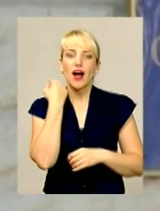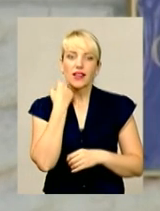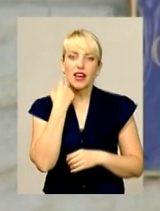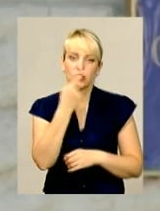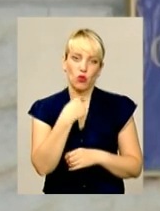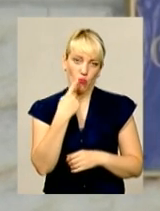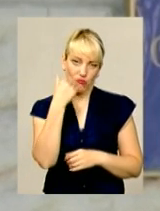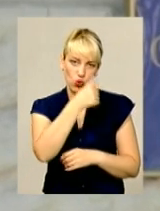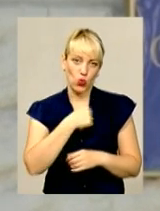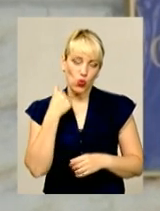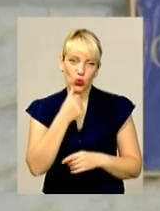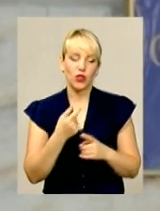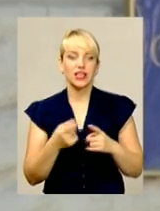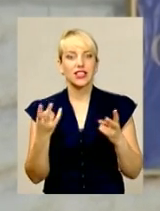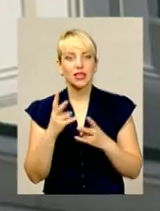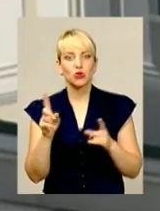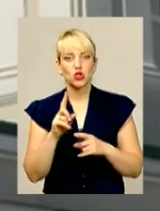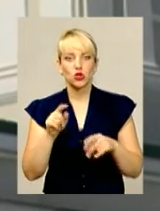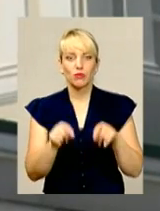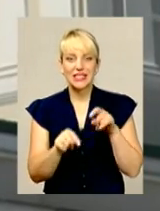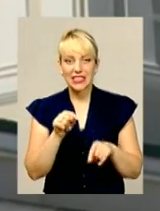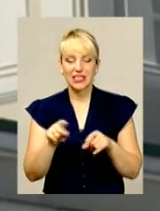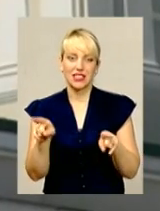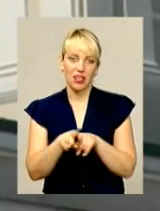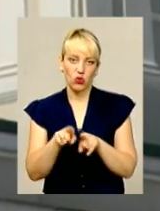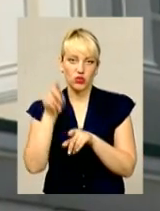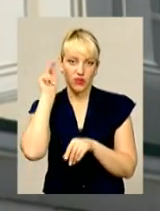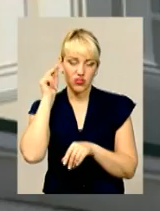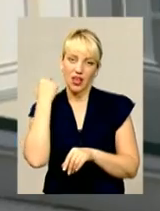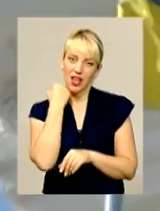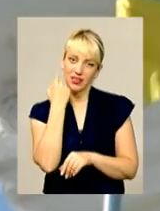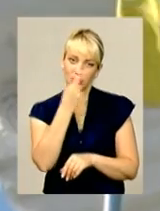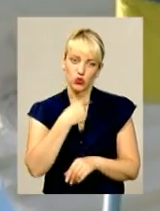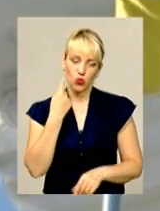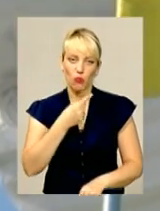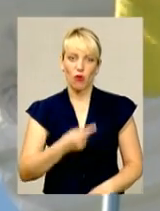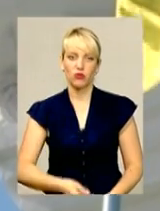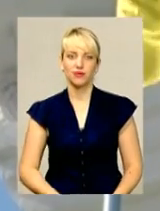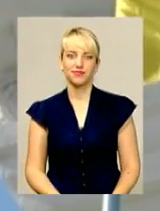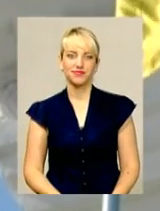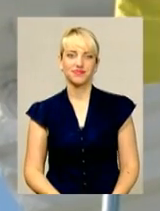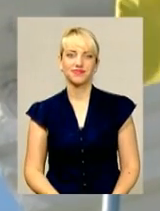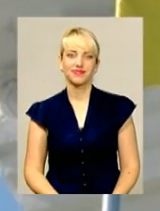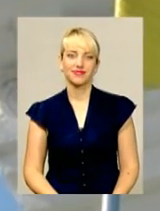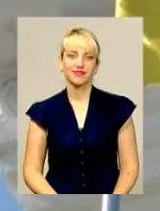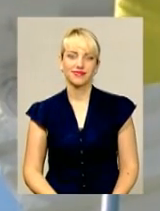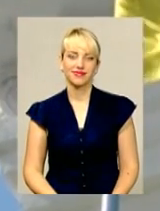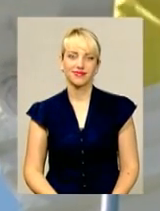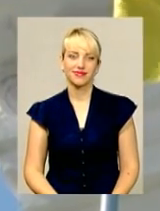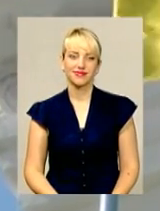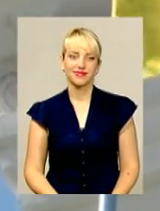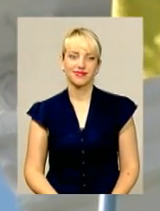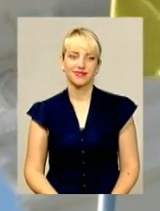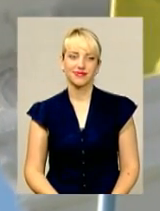доцільно, аби окрім держслужбовців розмовну англійську вивчали їхні секретарі? Дарина Денисенко, Дем'ян Цегольник, Олександр Горішевський. Для